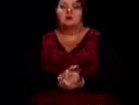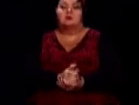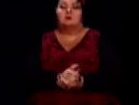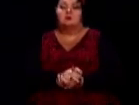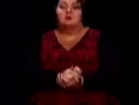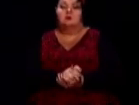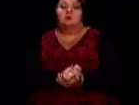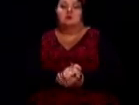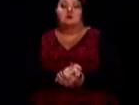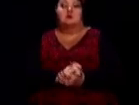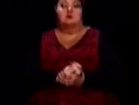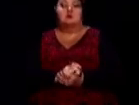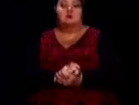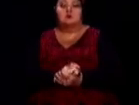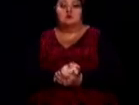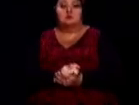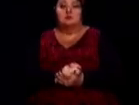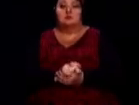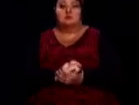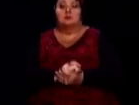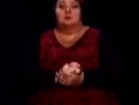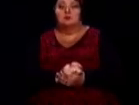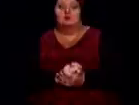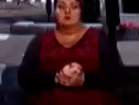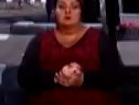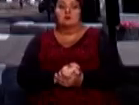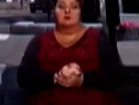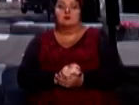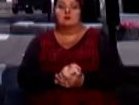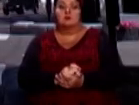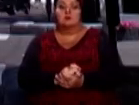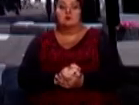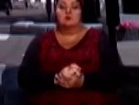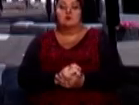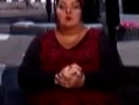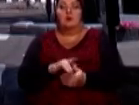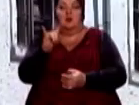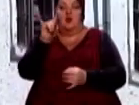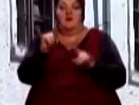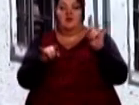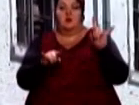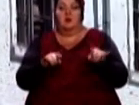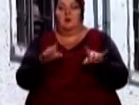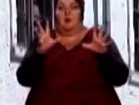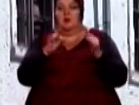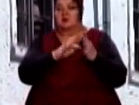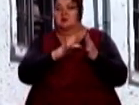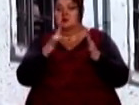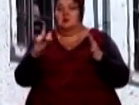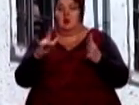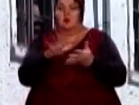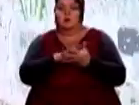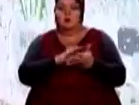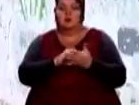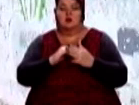– Вікна без шибок, пошкоджені стіни та підлога.